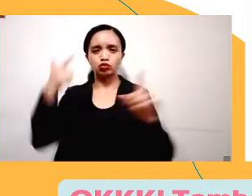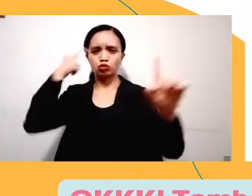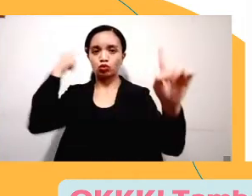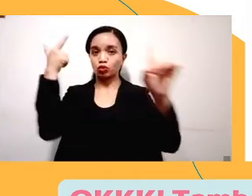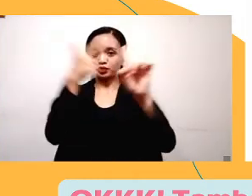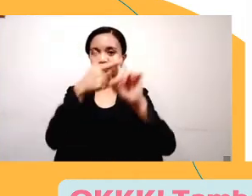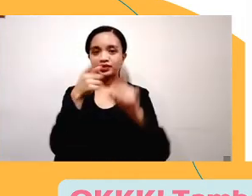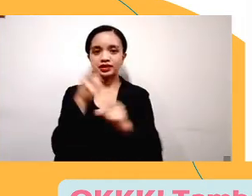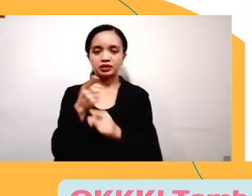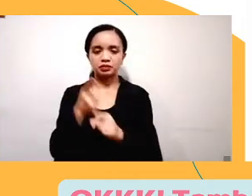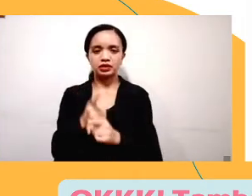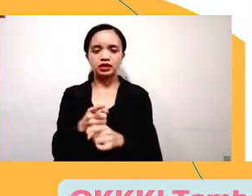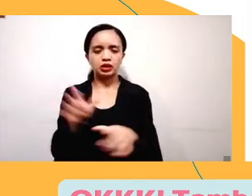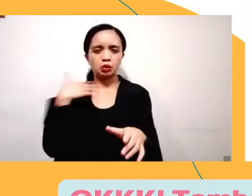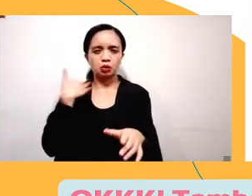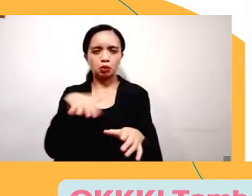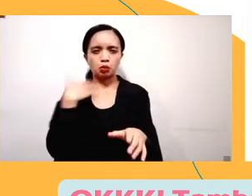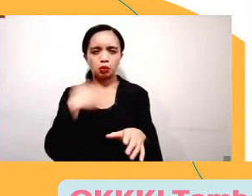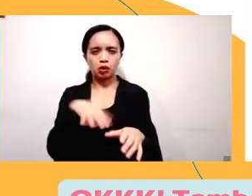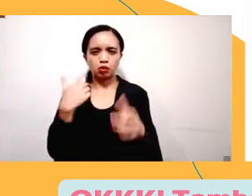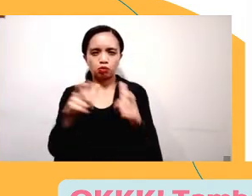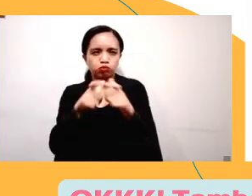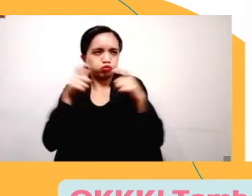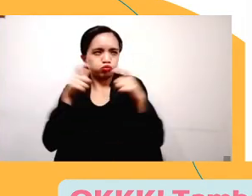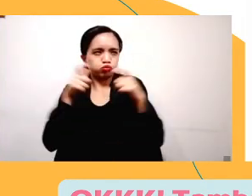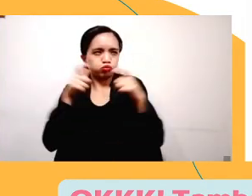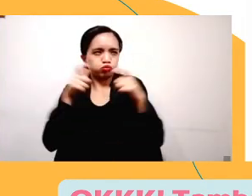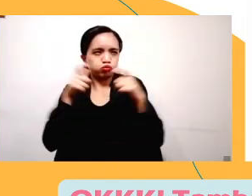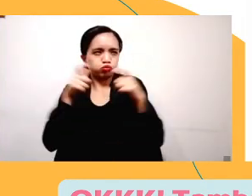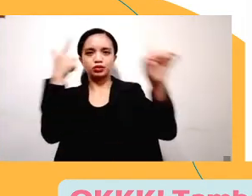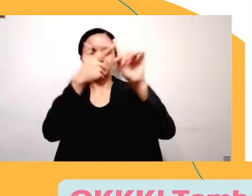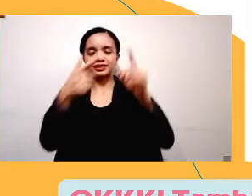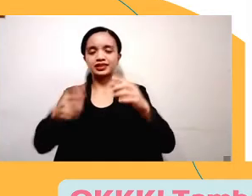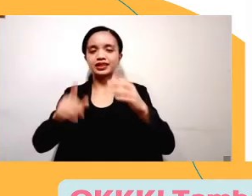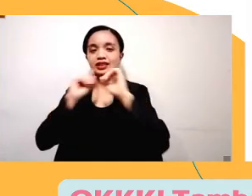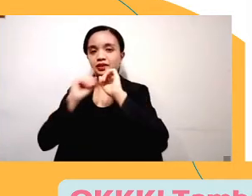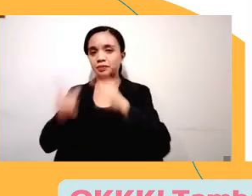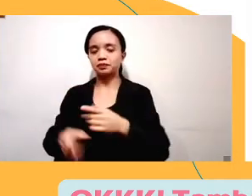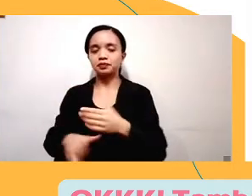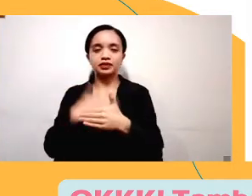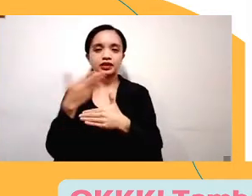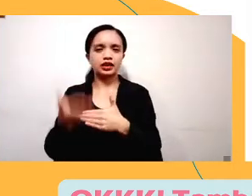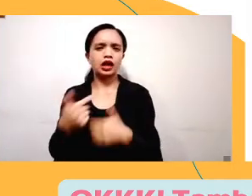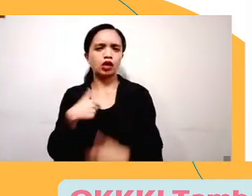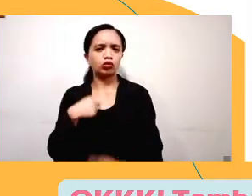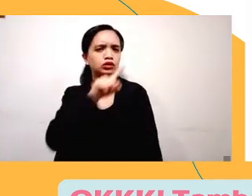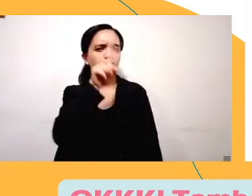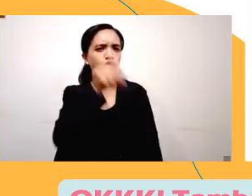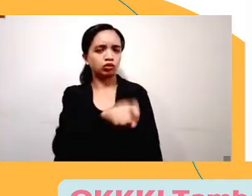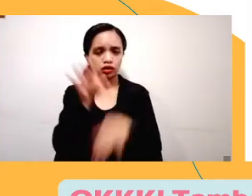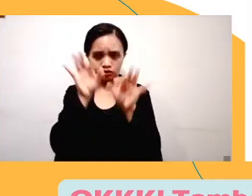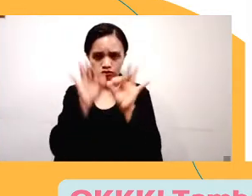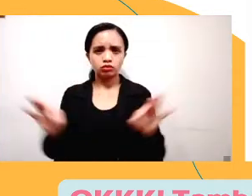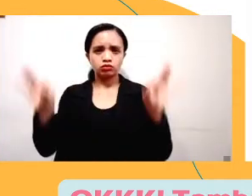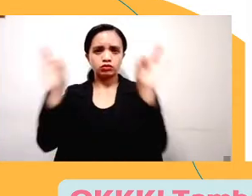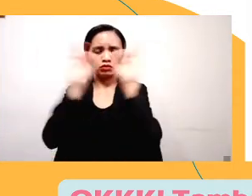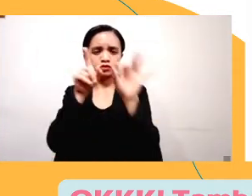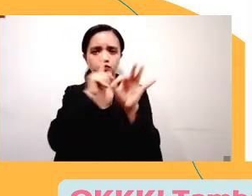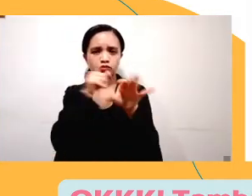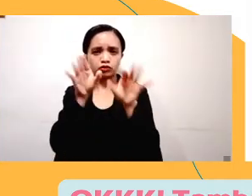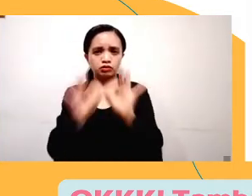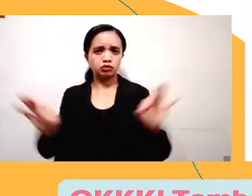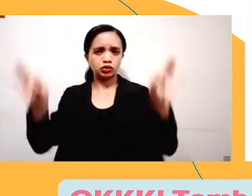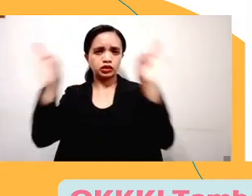goals. Mukhang big goals yung lumalabas sa inyong mga sagot. Diba? Ngayon, ang tanong ko naman, mahalaga ba na mayroon ka din na